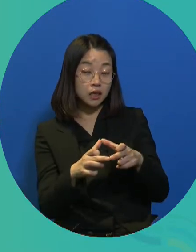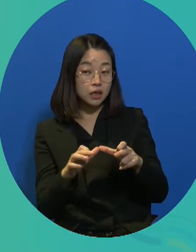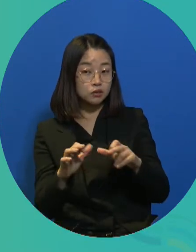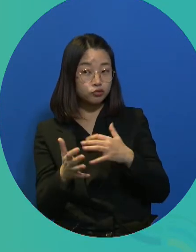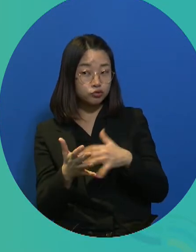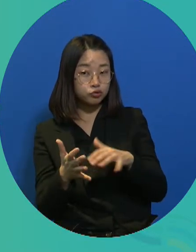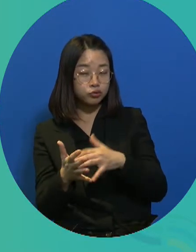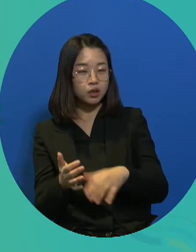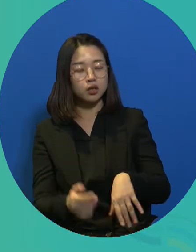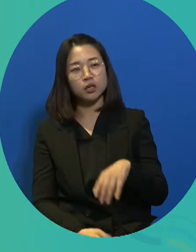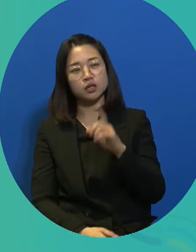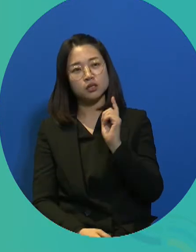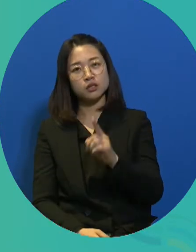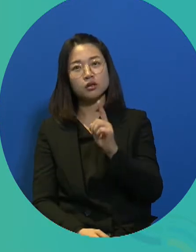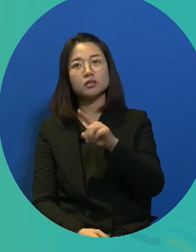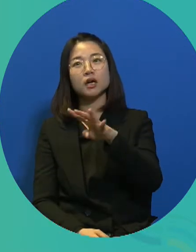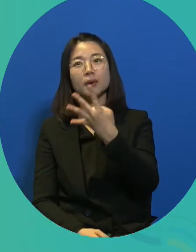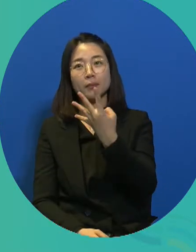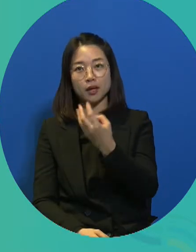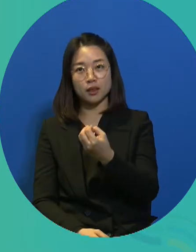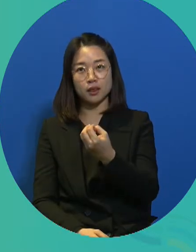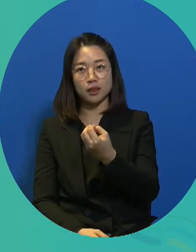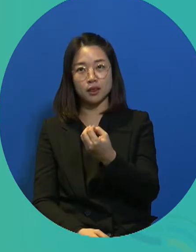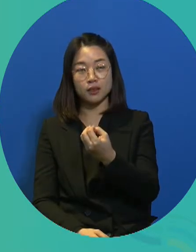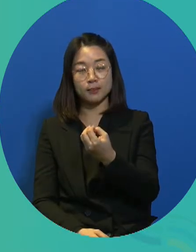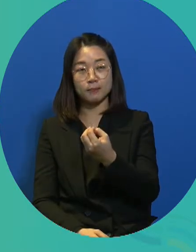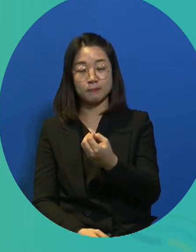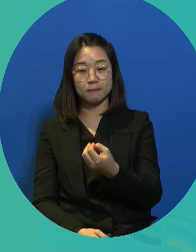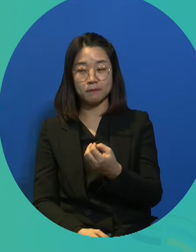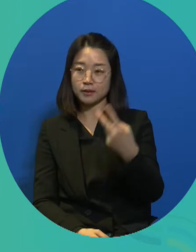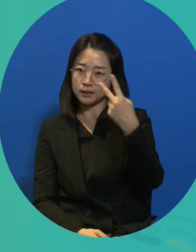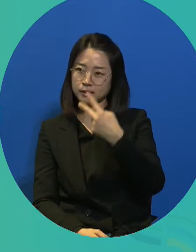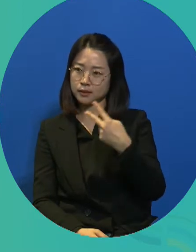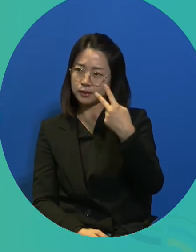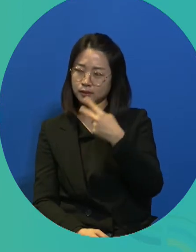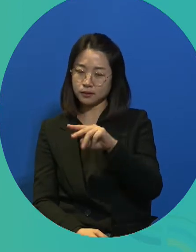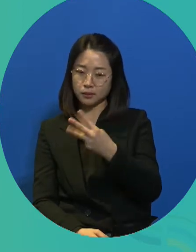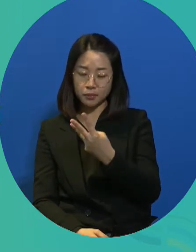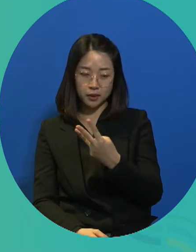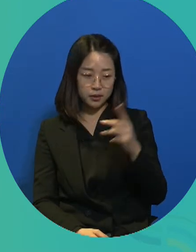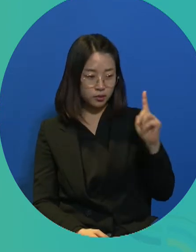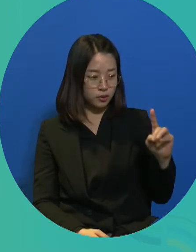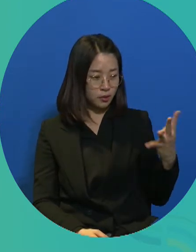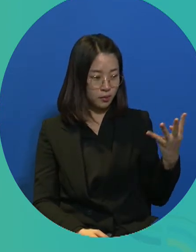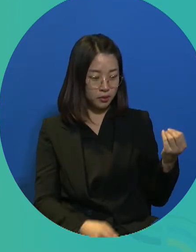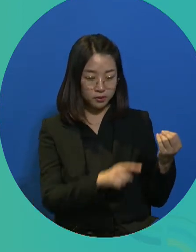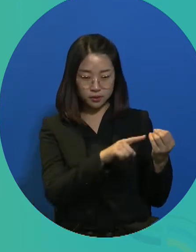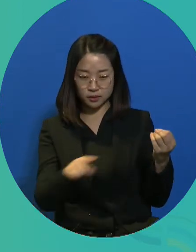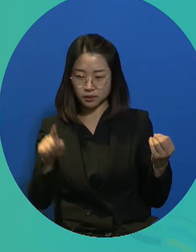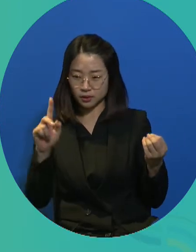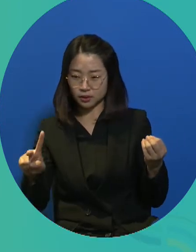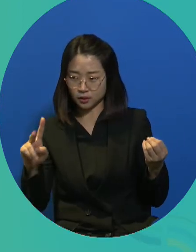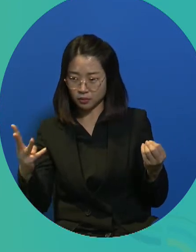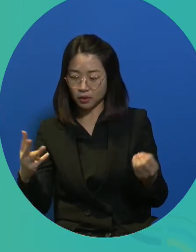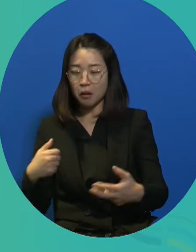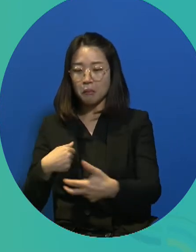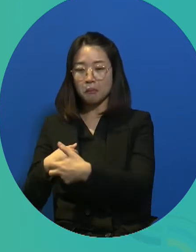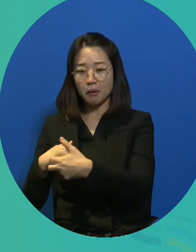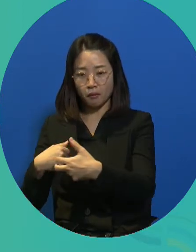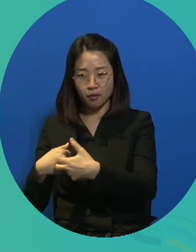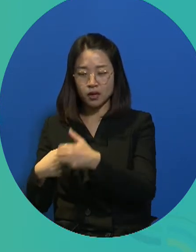약 1,400만 명 정도입니다. 이 중에서 한 2,300여 명은 입원 환자,